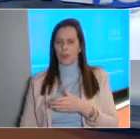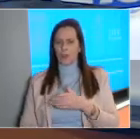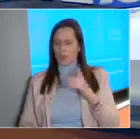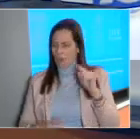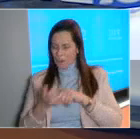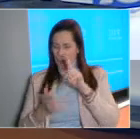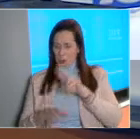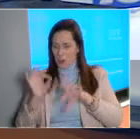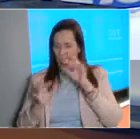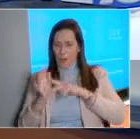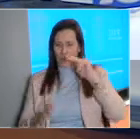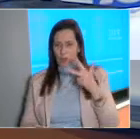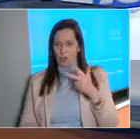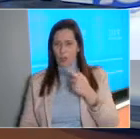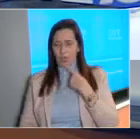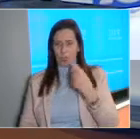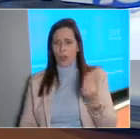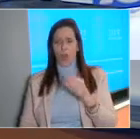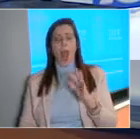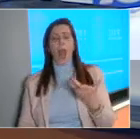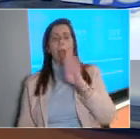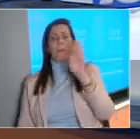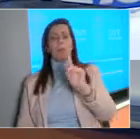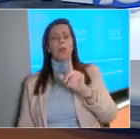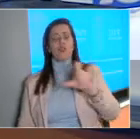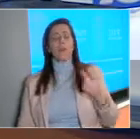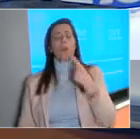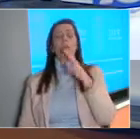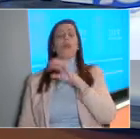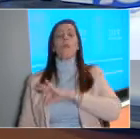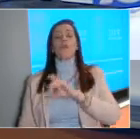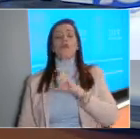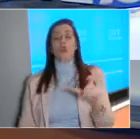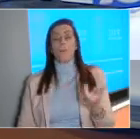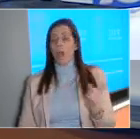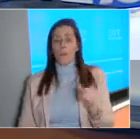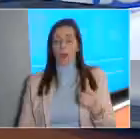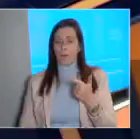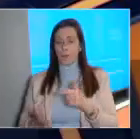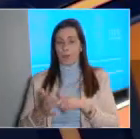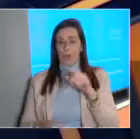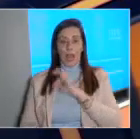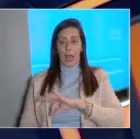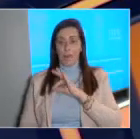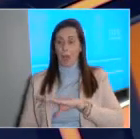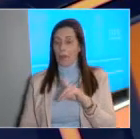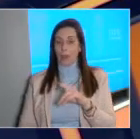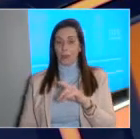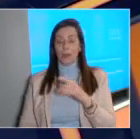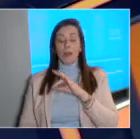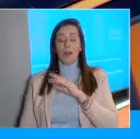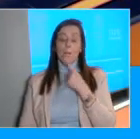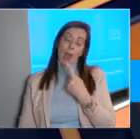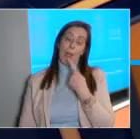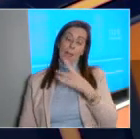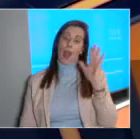את מדינת ישראל לבחירות בפעם השלישית, תיתן על זה דין חשבון. למה נתניהו לא גורר את מדינת ישראל לבחירות בפעם השלישית? כי אביגדור ליברמן התחייב... המילה